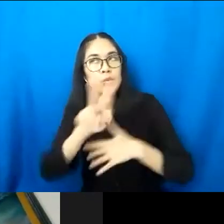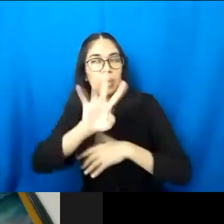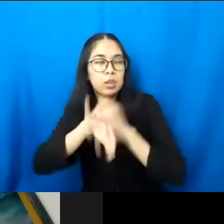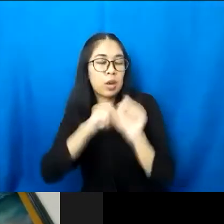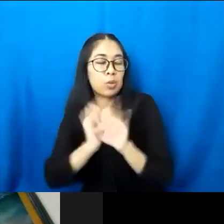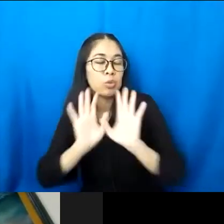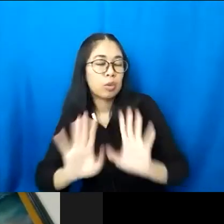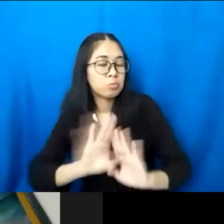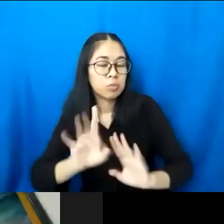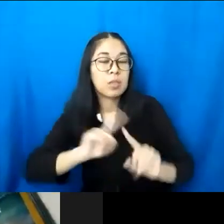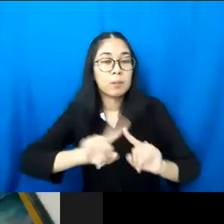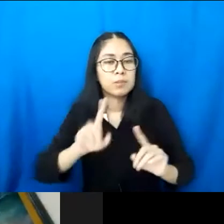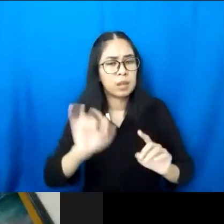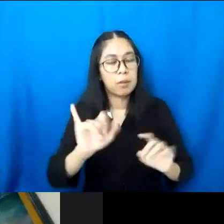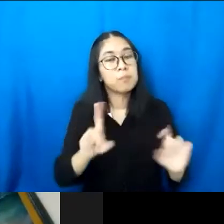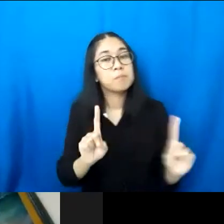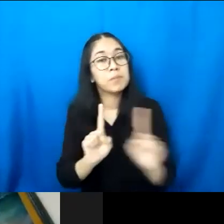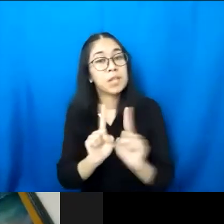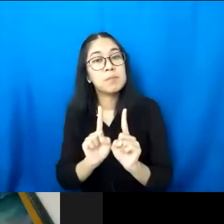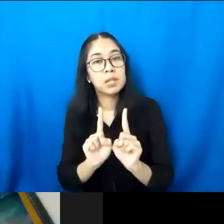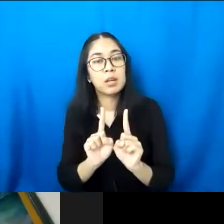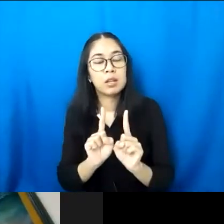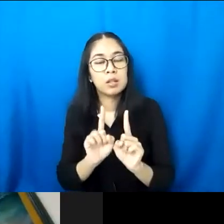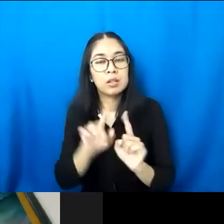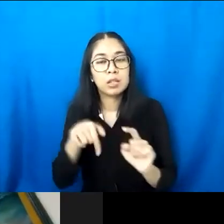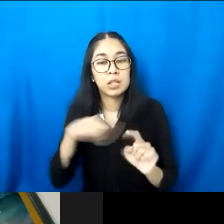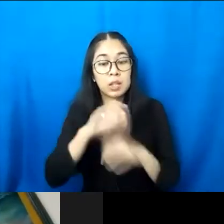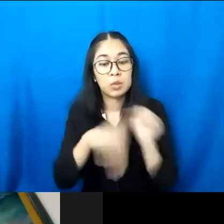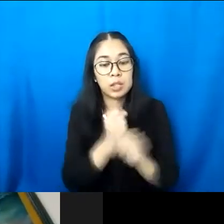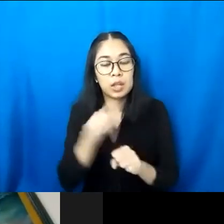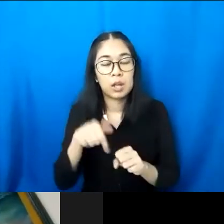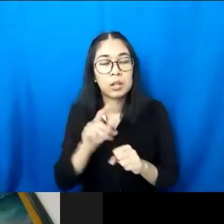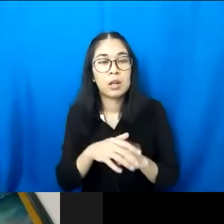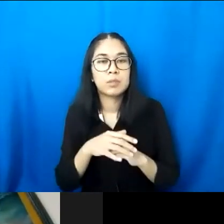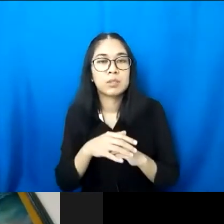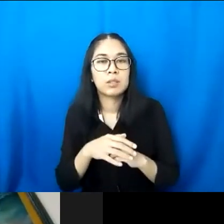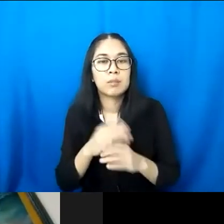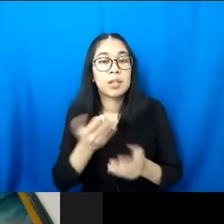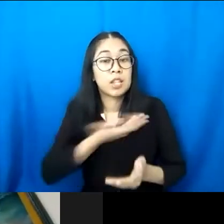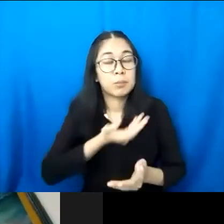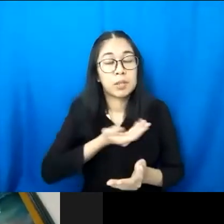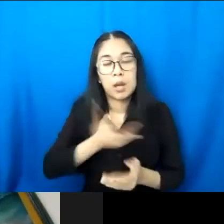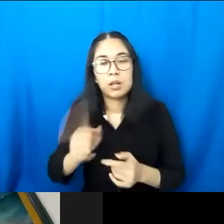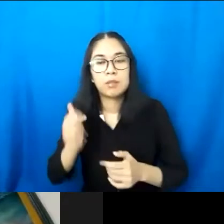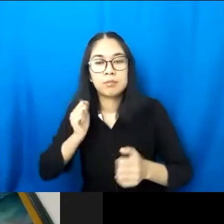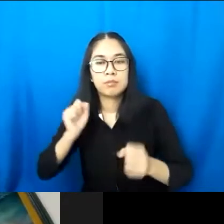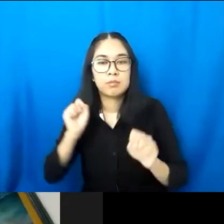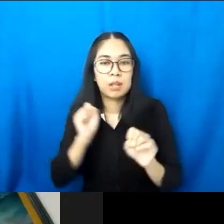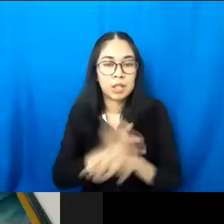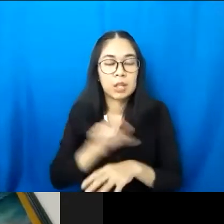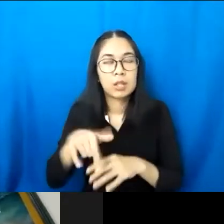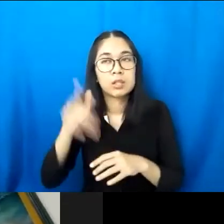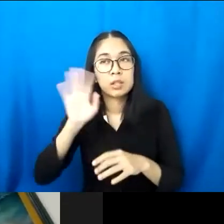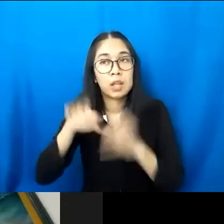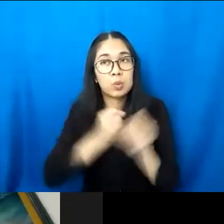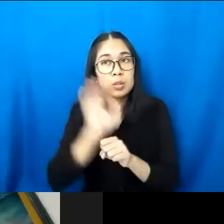untuk pendampingan, ya, yang tahun ini akan kita mulai merekrut dan akan kita laksanakan mulai tahun depan secara